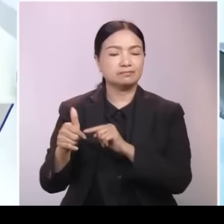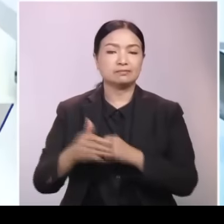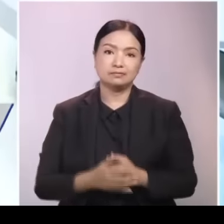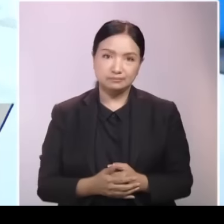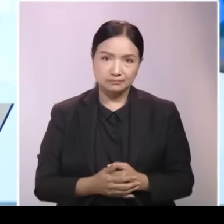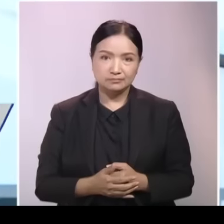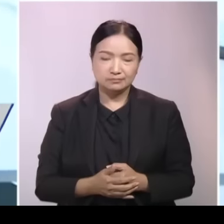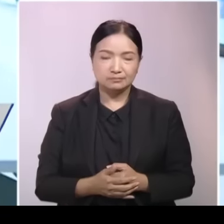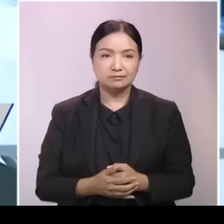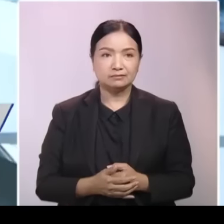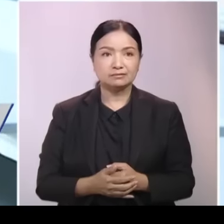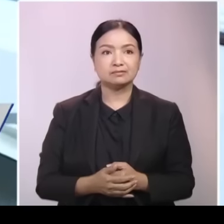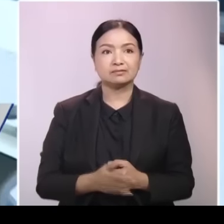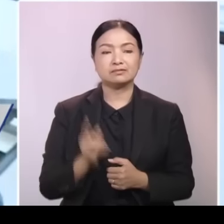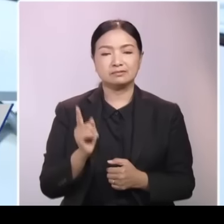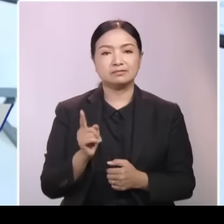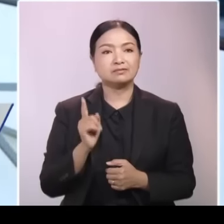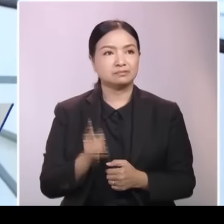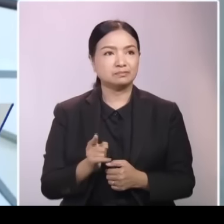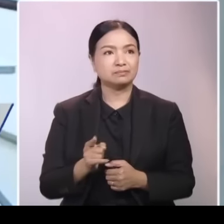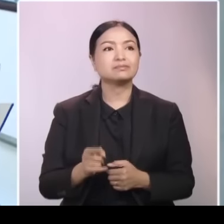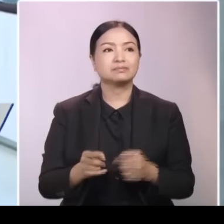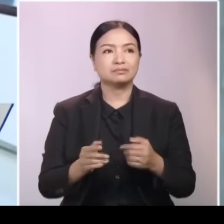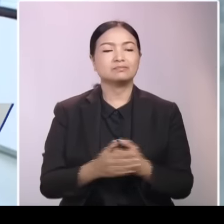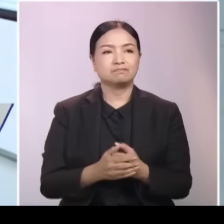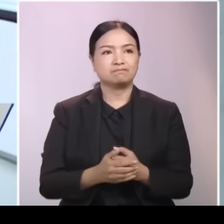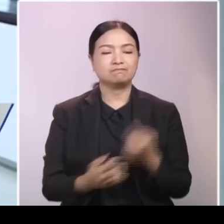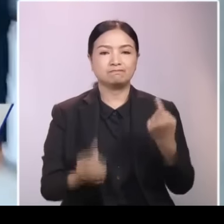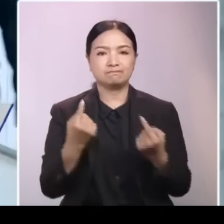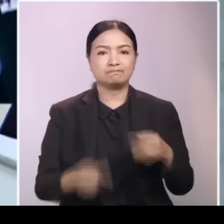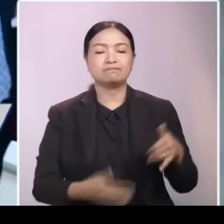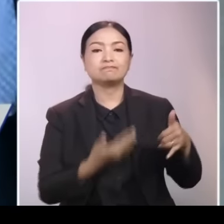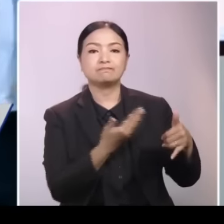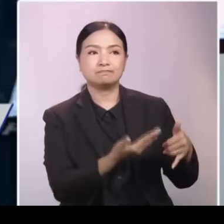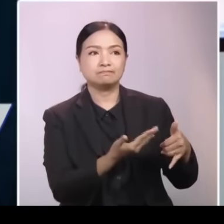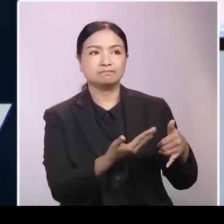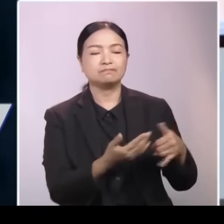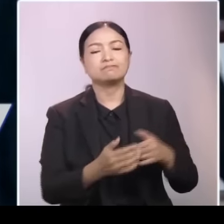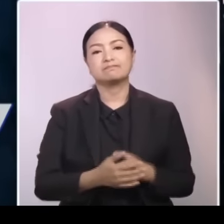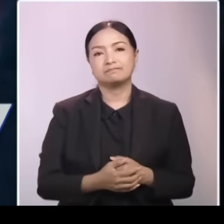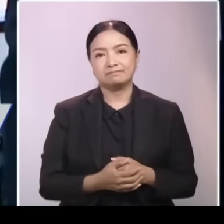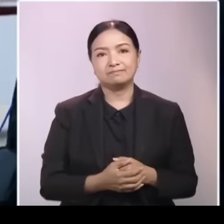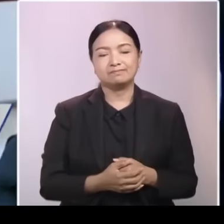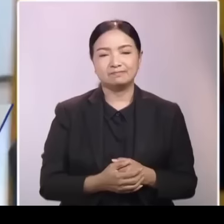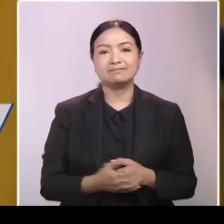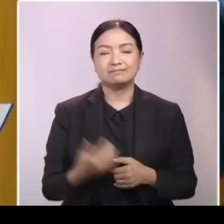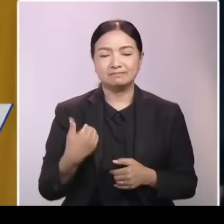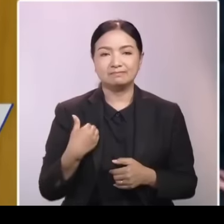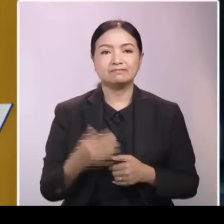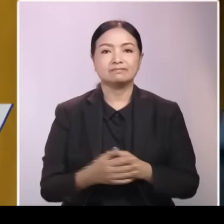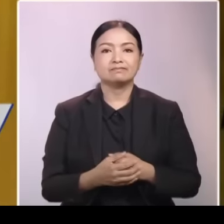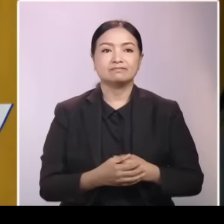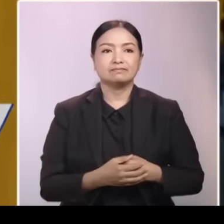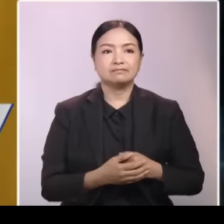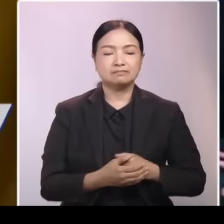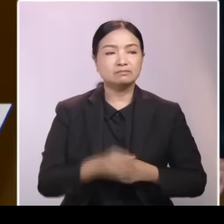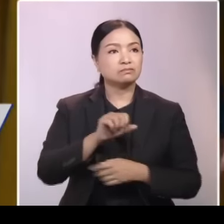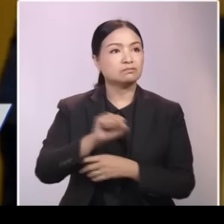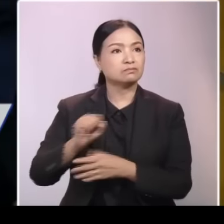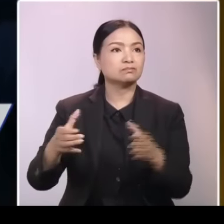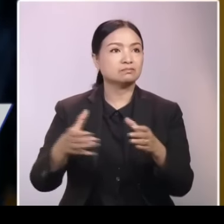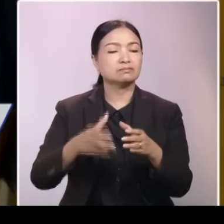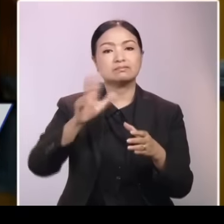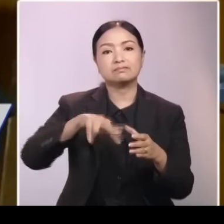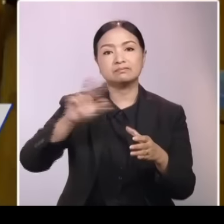คะซึ่งเป็นแคนดิเดตนายกรัฐมนตรีให้ชิงเก้าอี้นายกรัฐมนตรีอีกคนหนึ่งค่ะหลังจากที่มีรายงานนะคะว่าสสพร